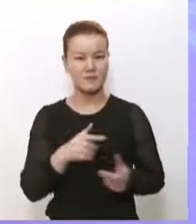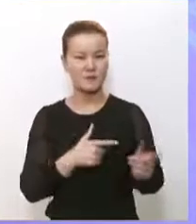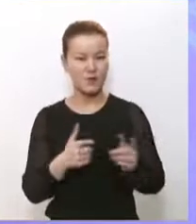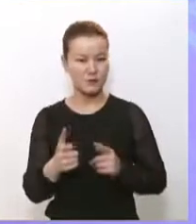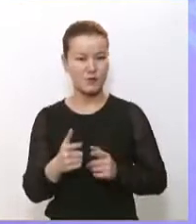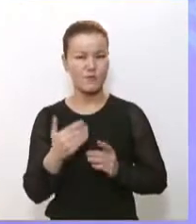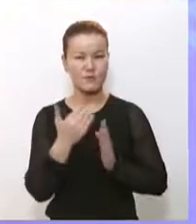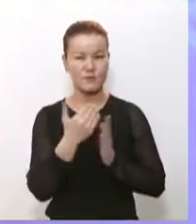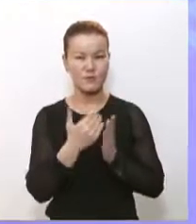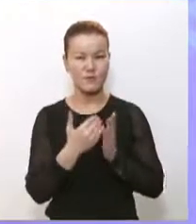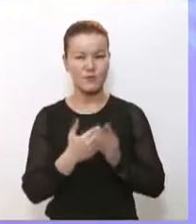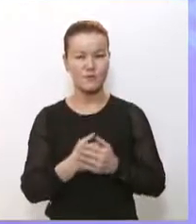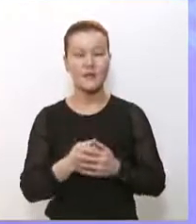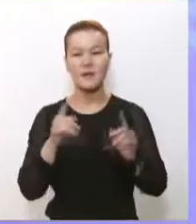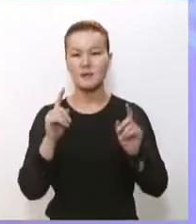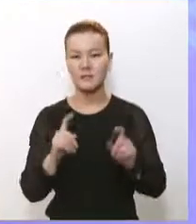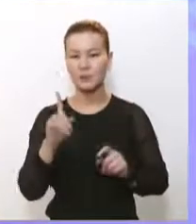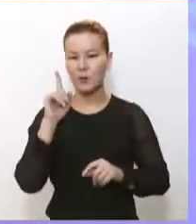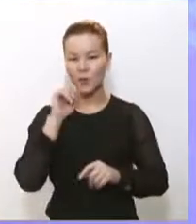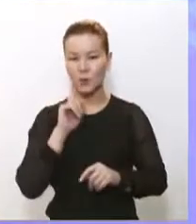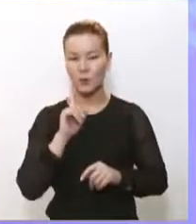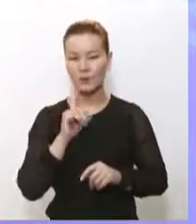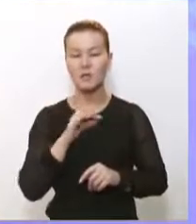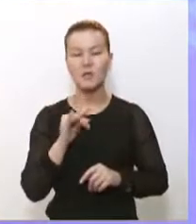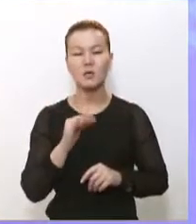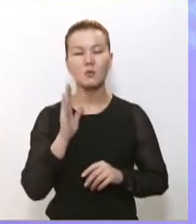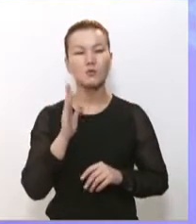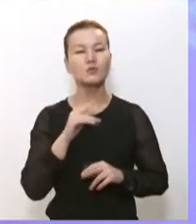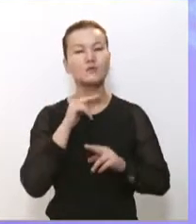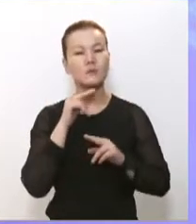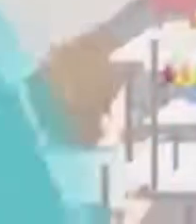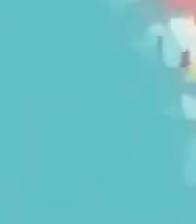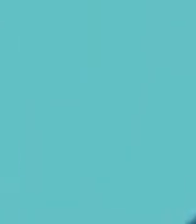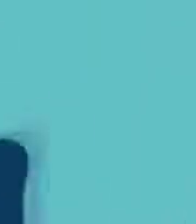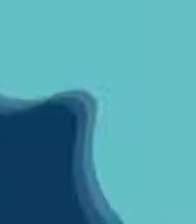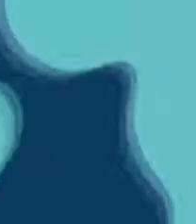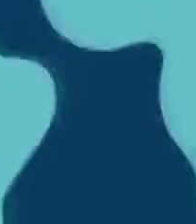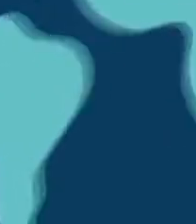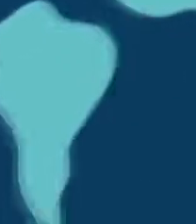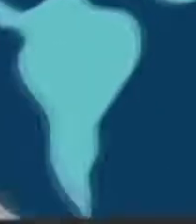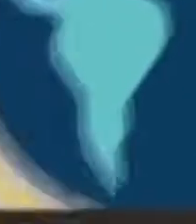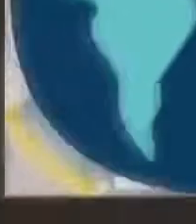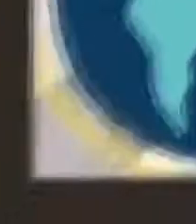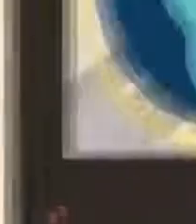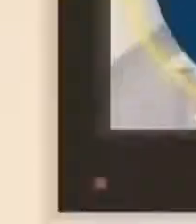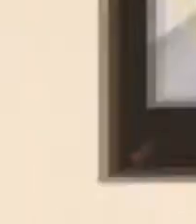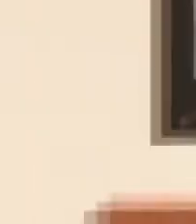уроку. Садитесь поудобней и будьте внимательны.